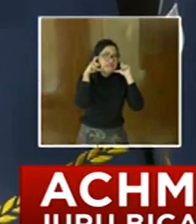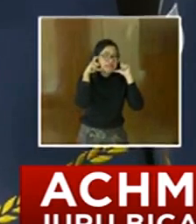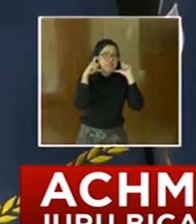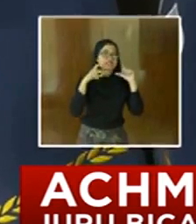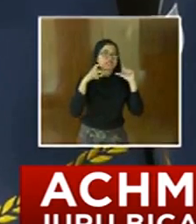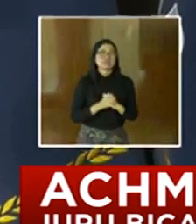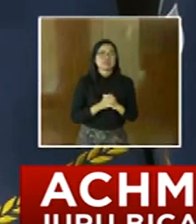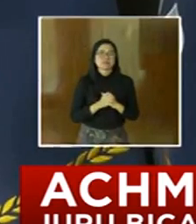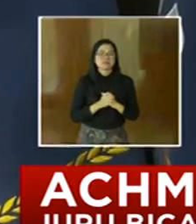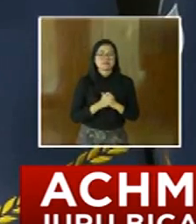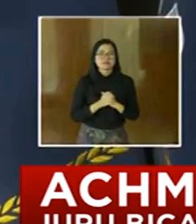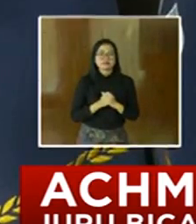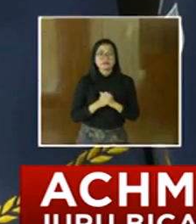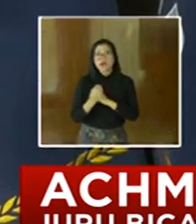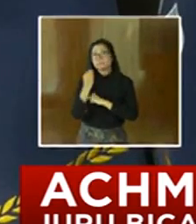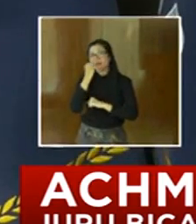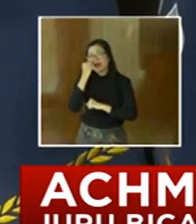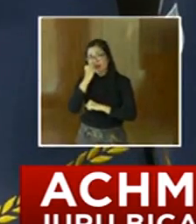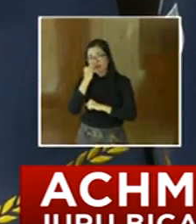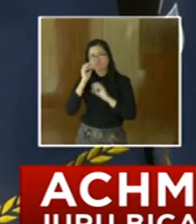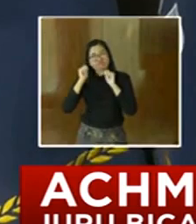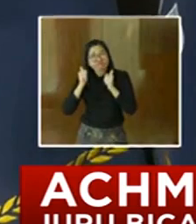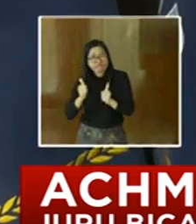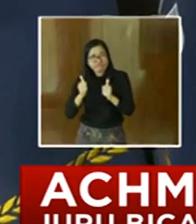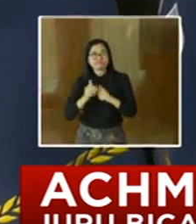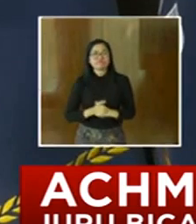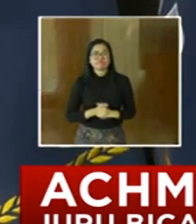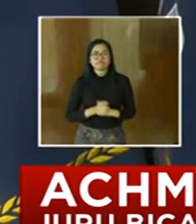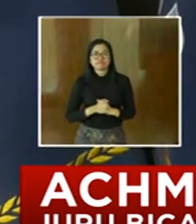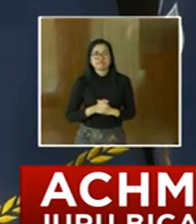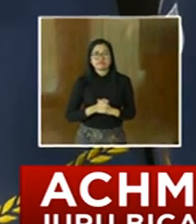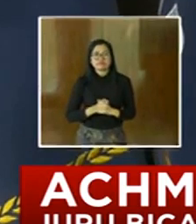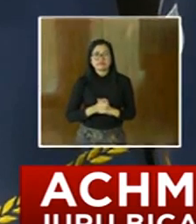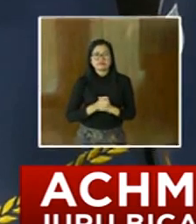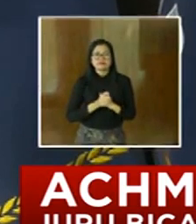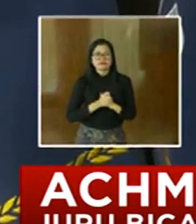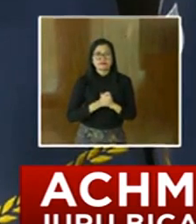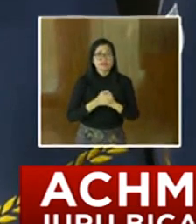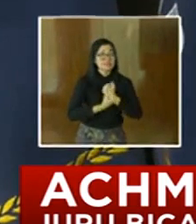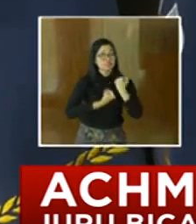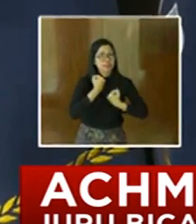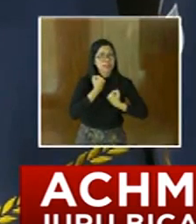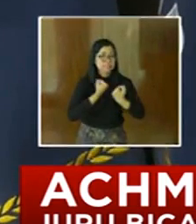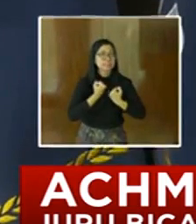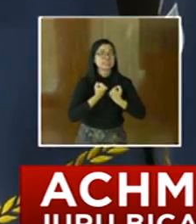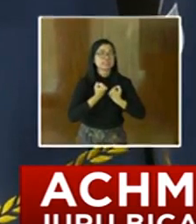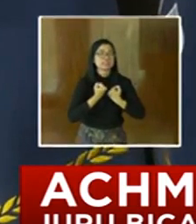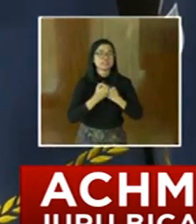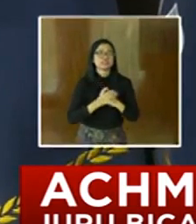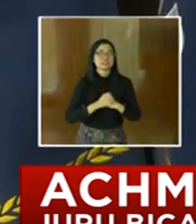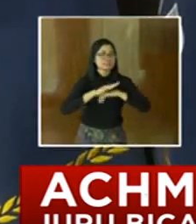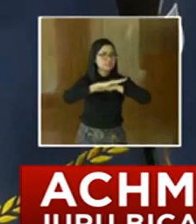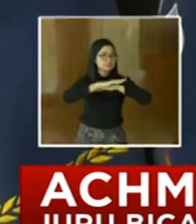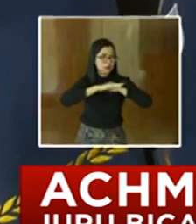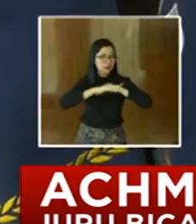cukupi kebutuhan asupan gizi pada Hai dan aktivitas fisik serta